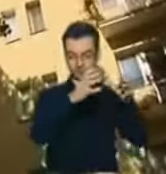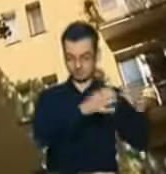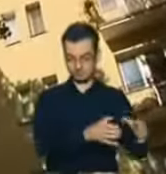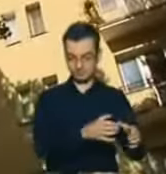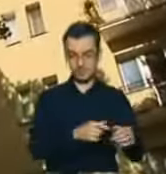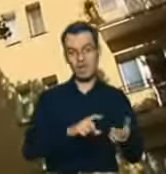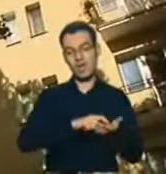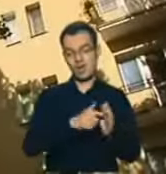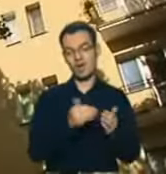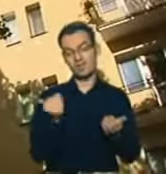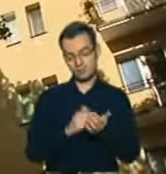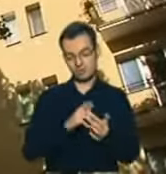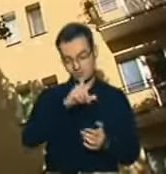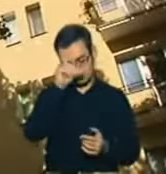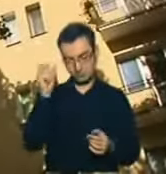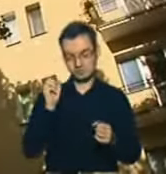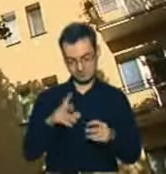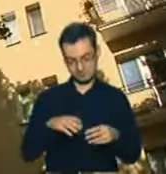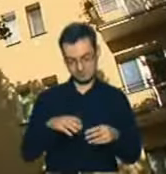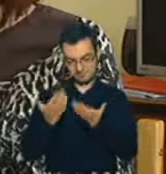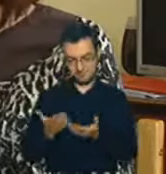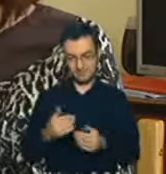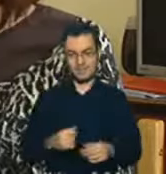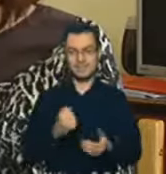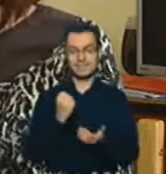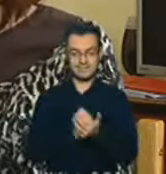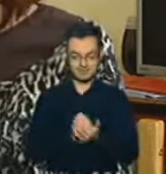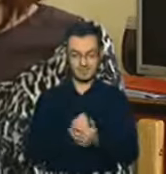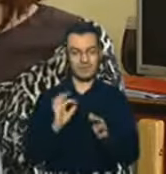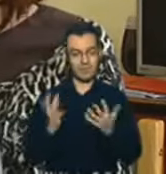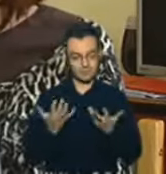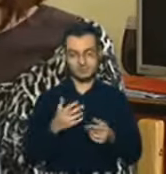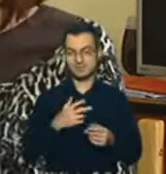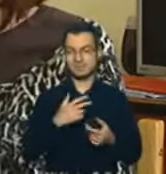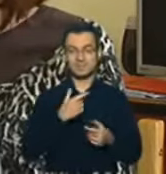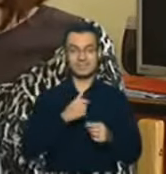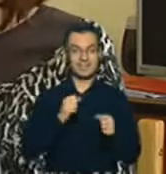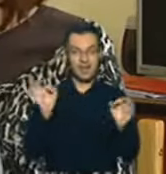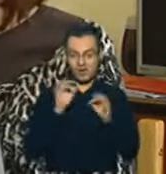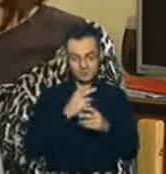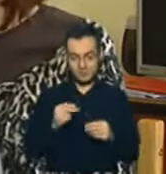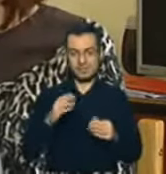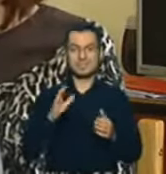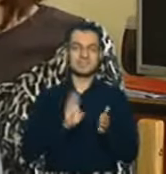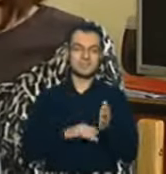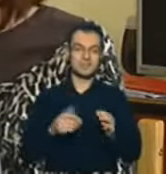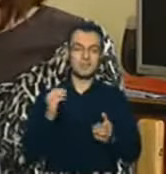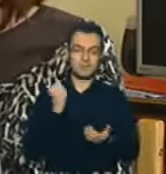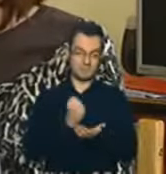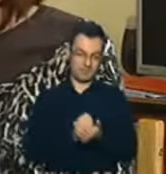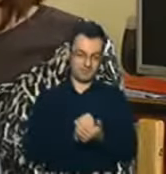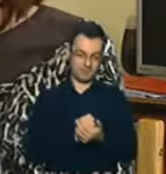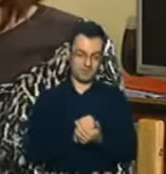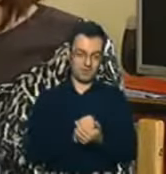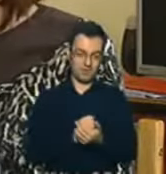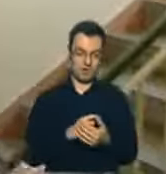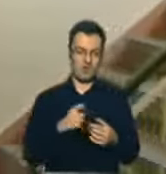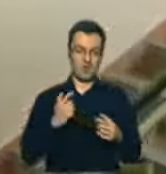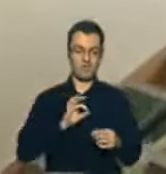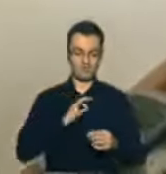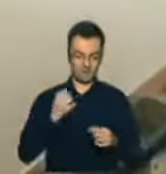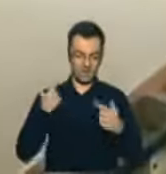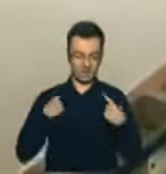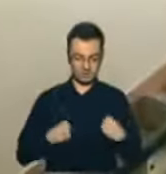potrzebne mieszkańcom przyznano. Sprawa prosta, żadna zmora, zwykłe prawo lokatora, nabyć lokal w słusznej cenie,